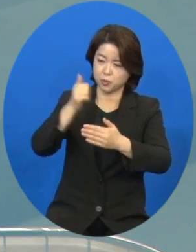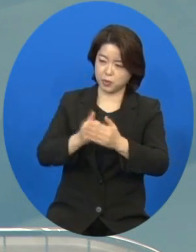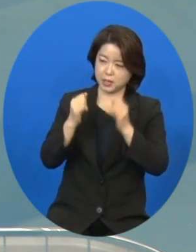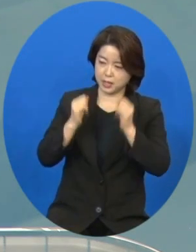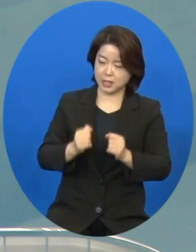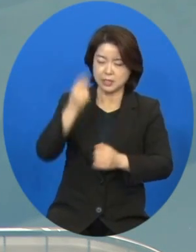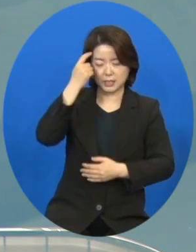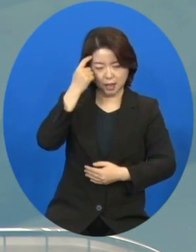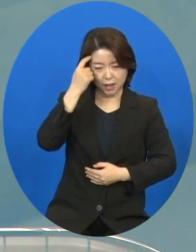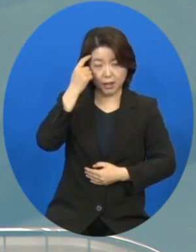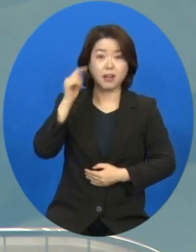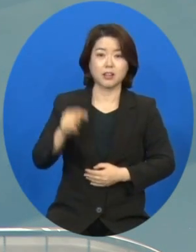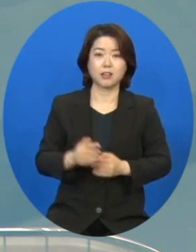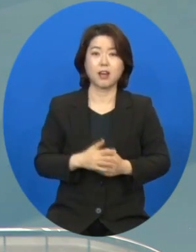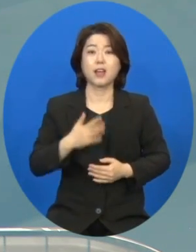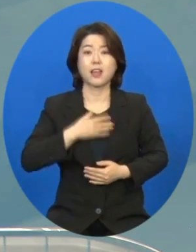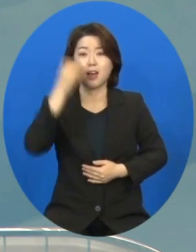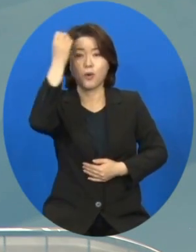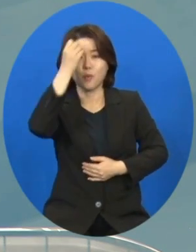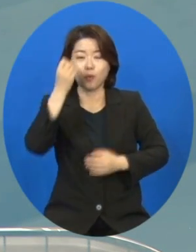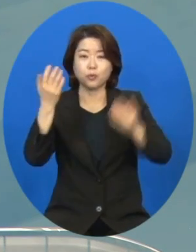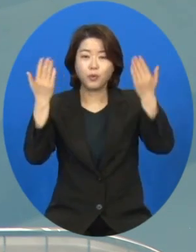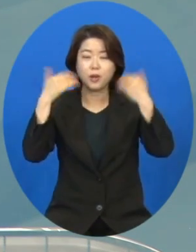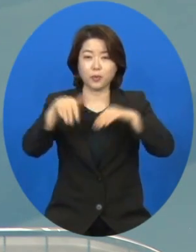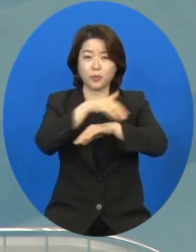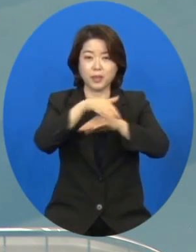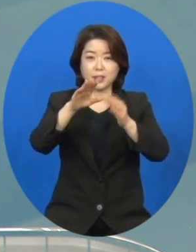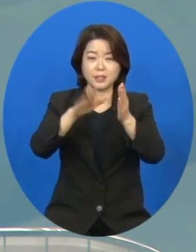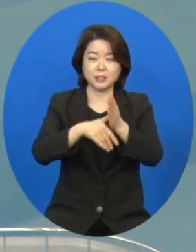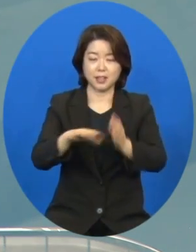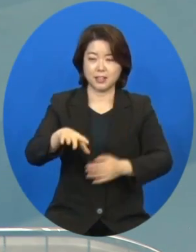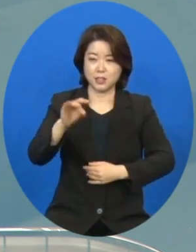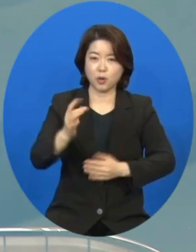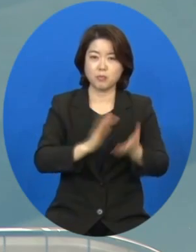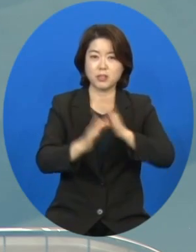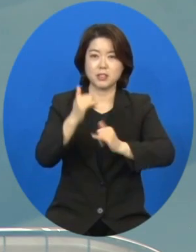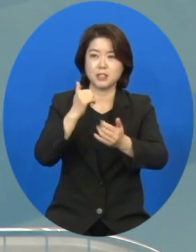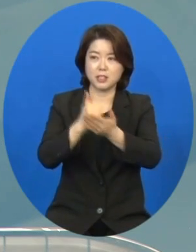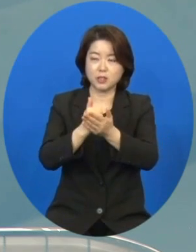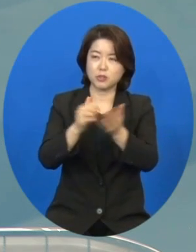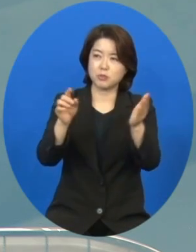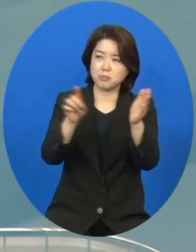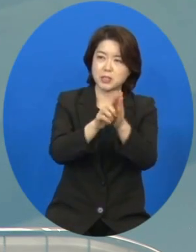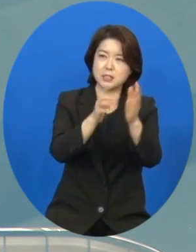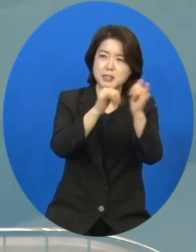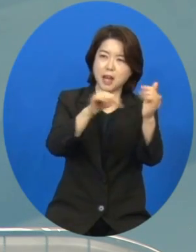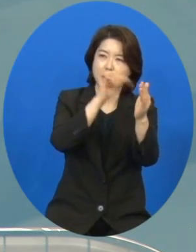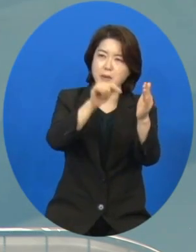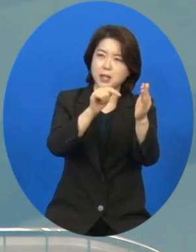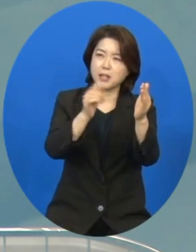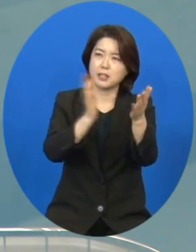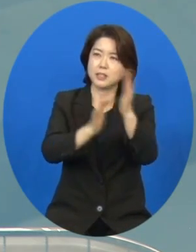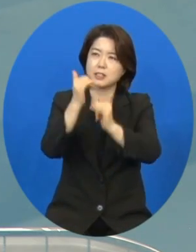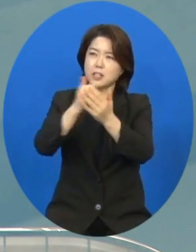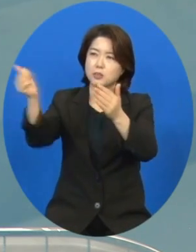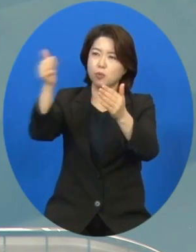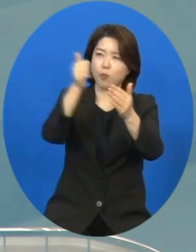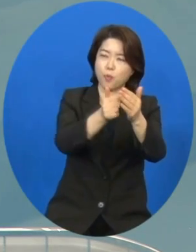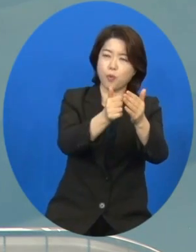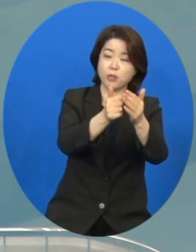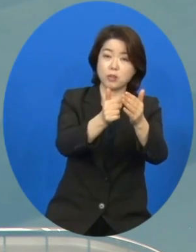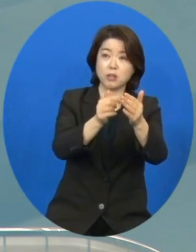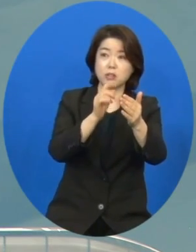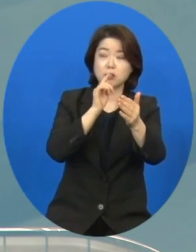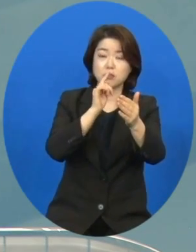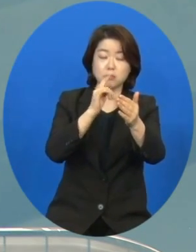다닐 때 처음 예수 믿는 사람 안에 예수님이 계시다 그 말씀 듣고